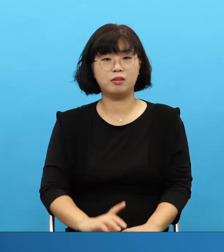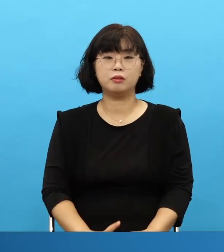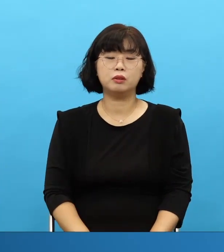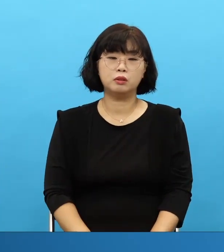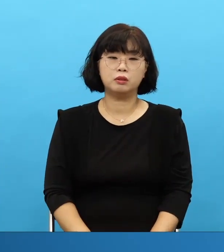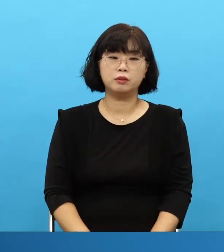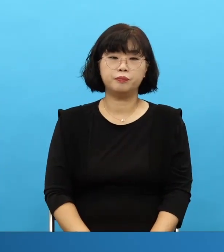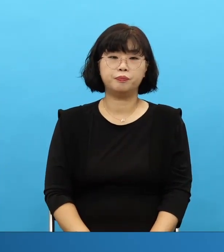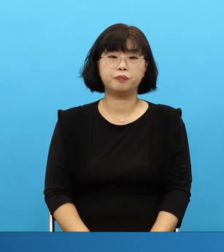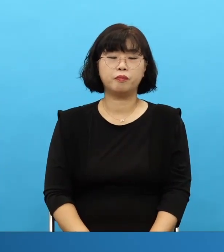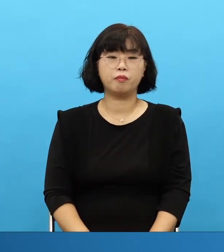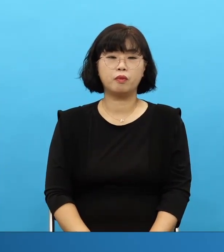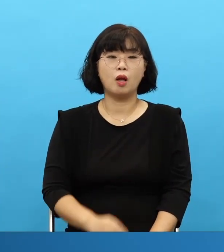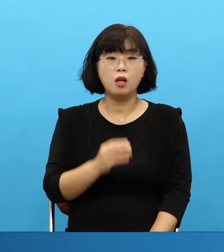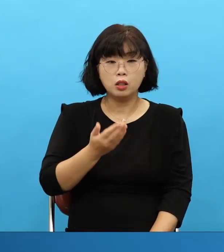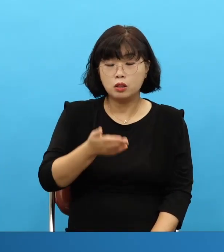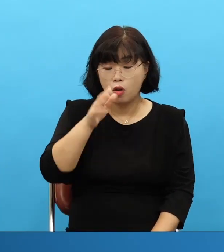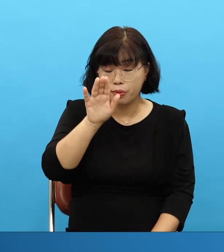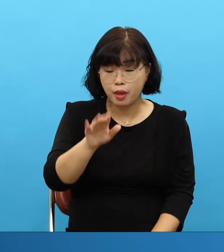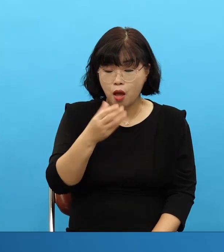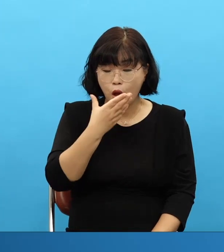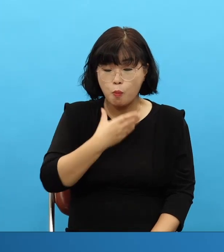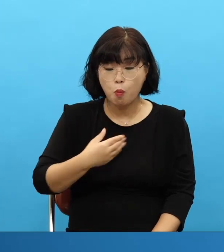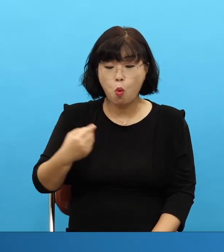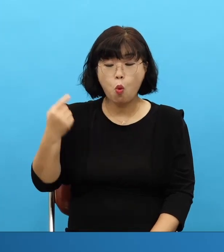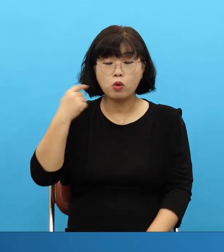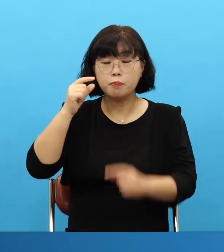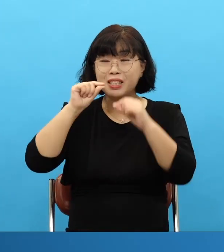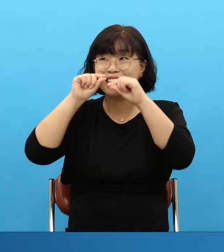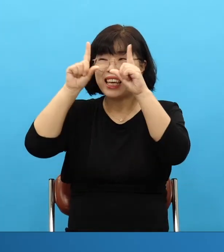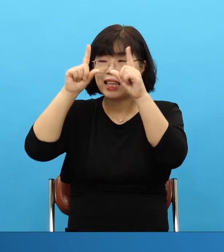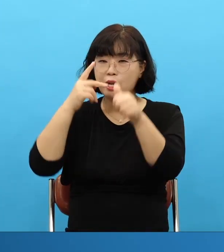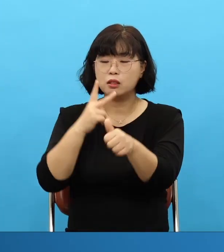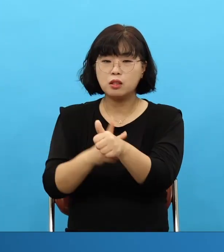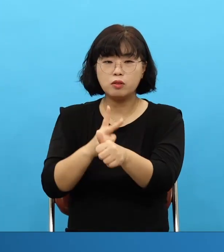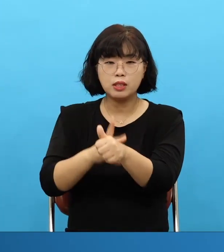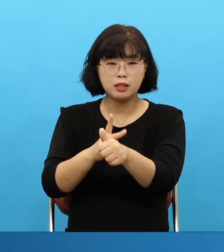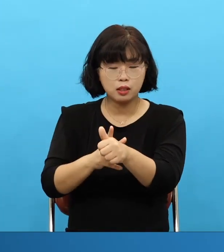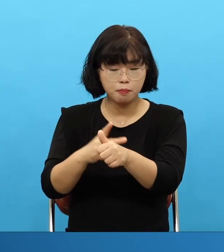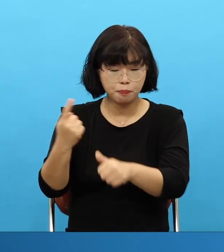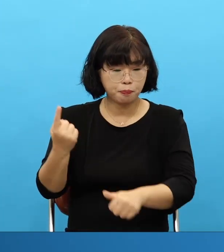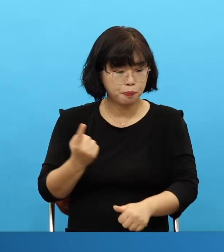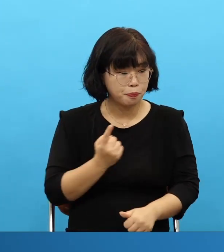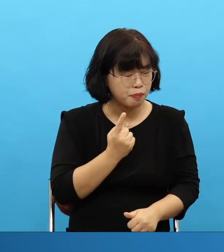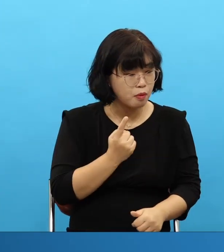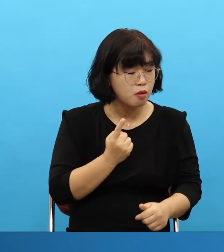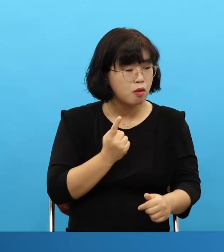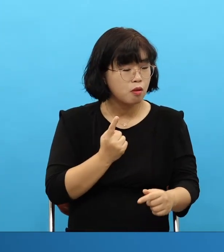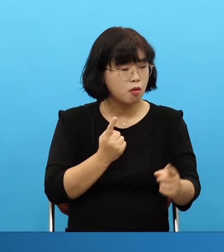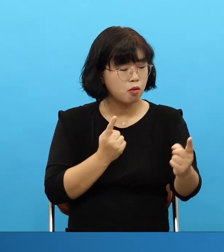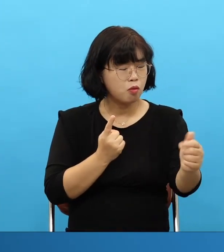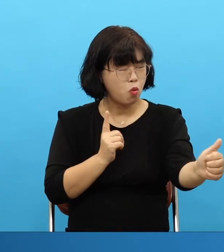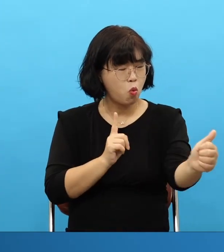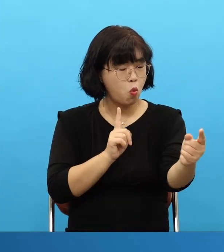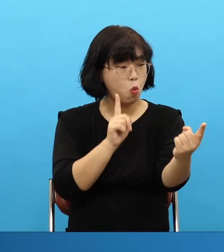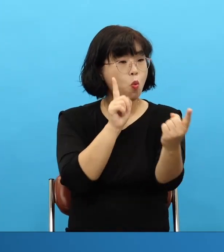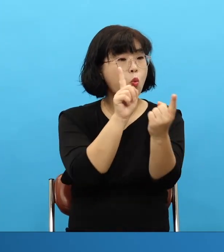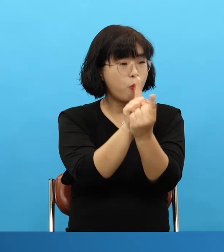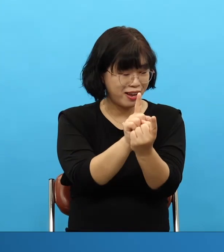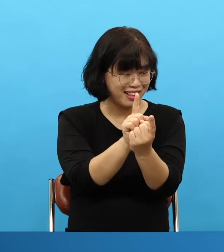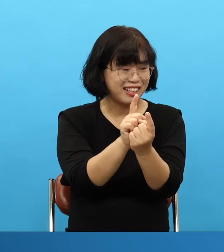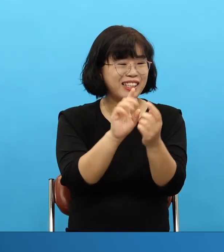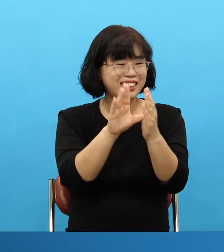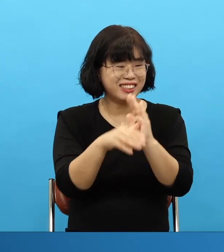복음 가진 선생님 한 분이 딱 그 사람 만나면서 웃으면서요, 너를 위해서